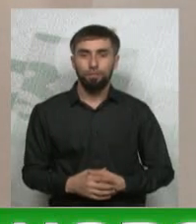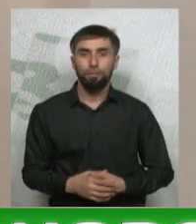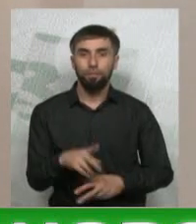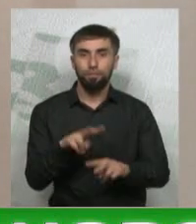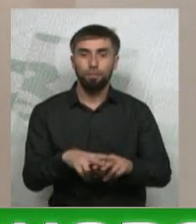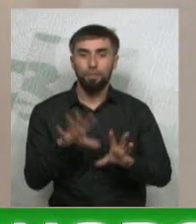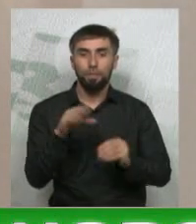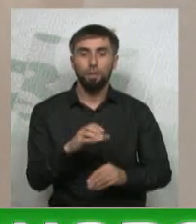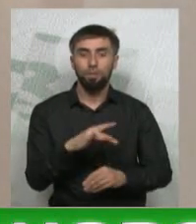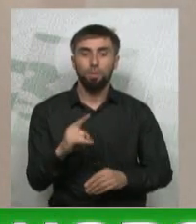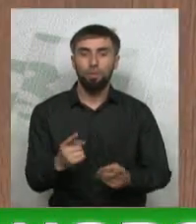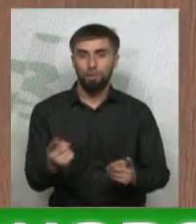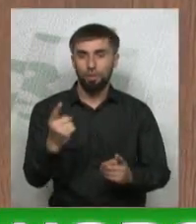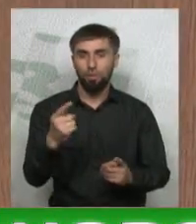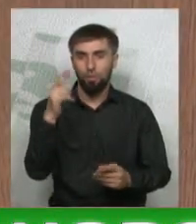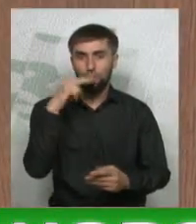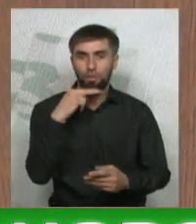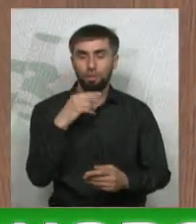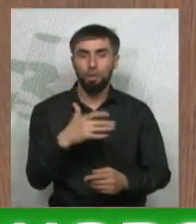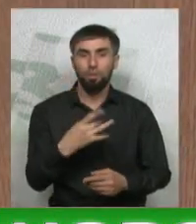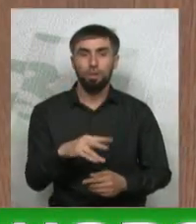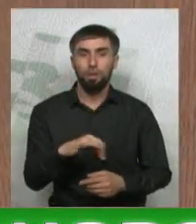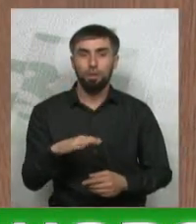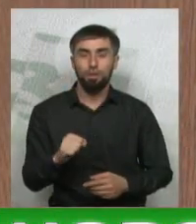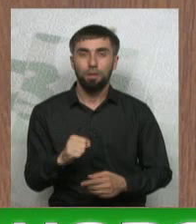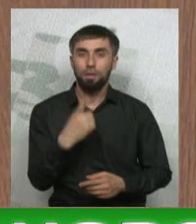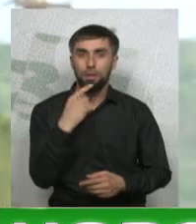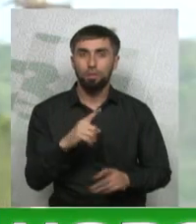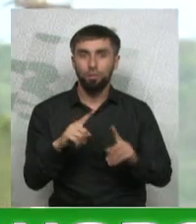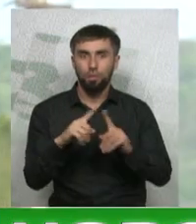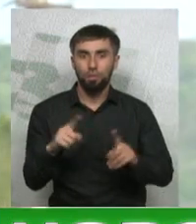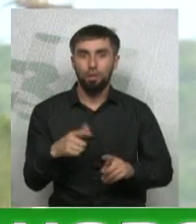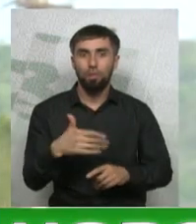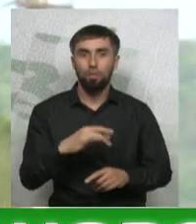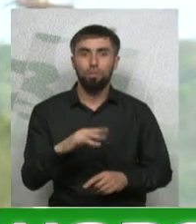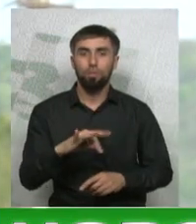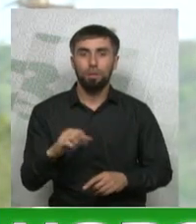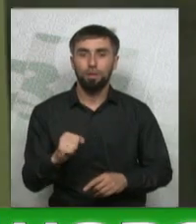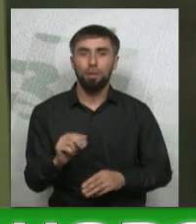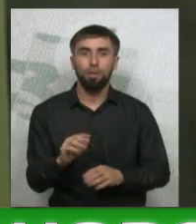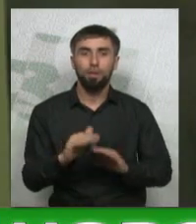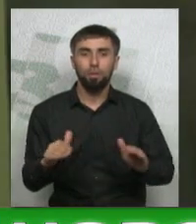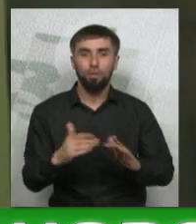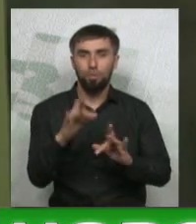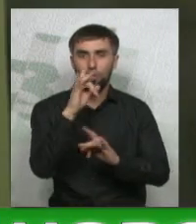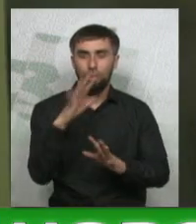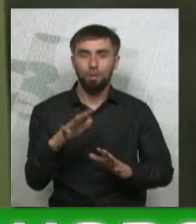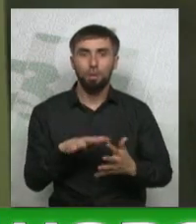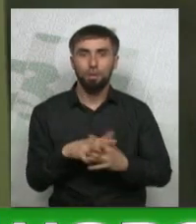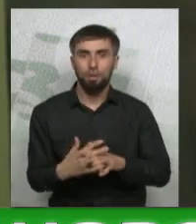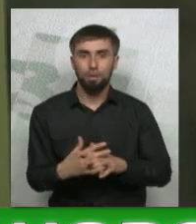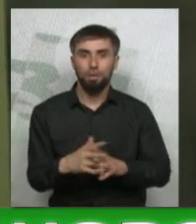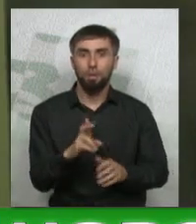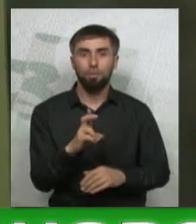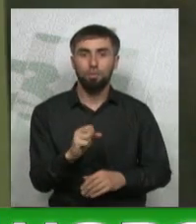Здесь все символы Великой Отечественной – георгиевские ленты, красные звезды и голуби мира. Воспитанники Дома культуры сельского